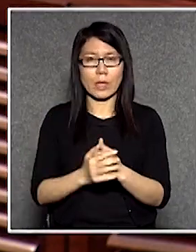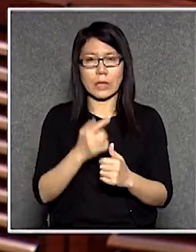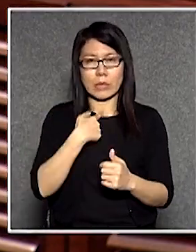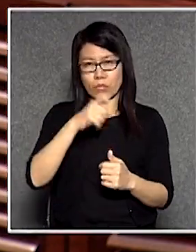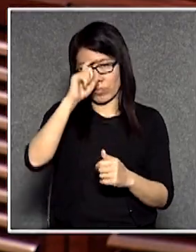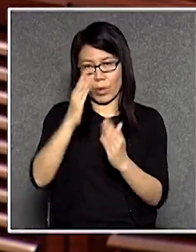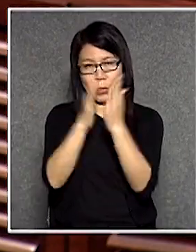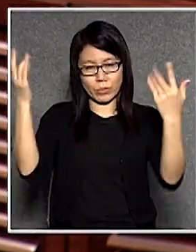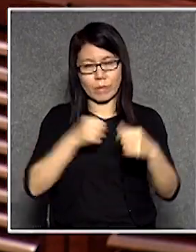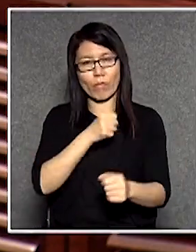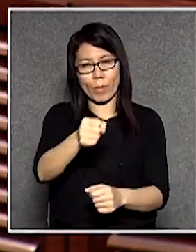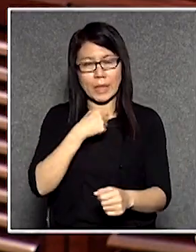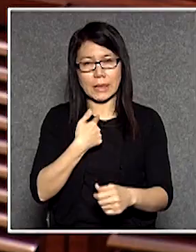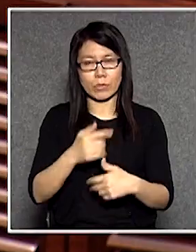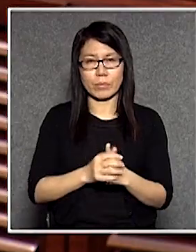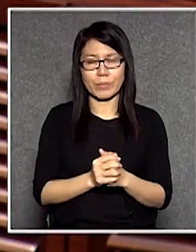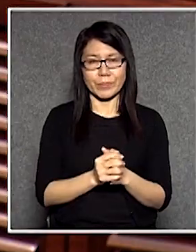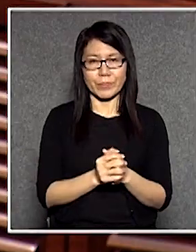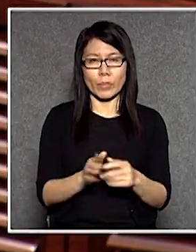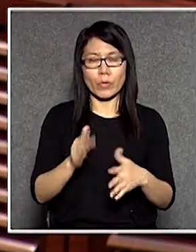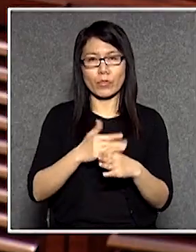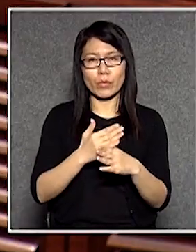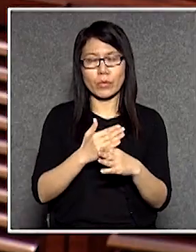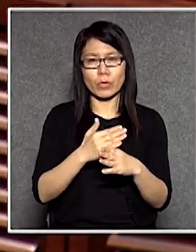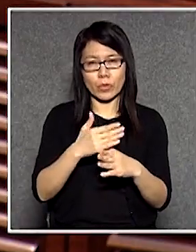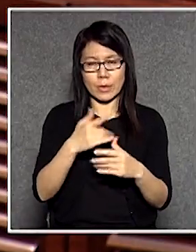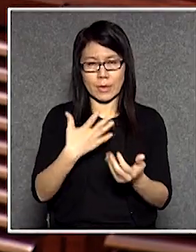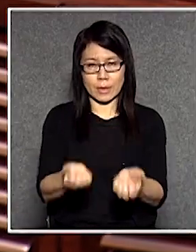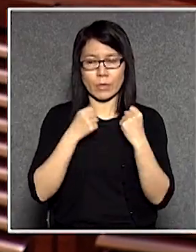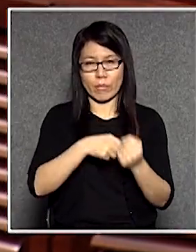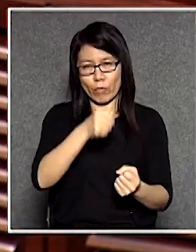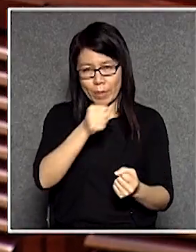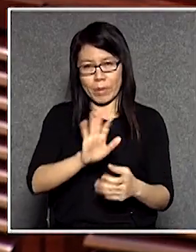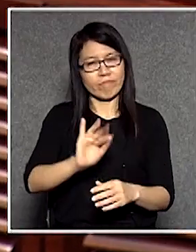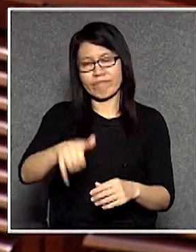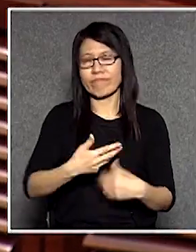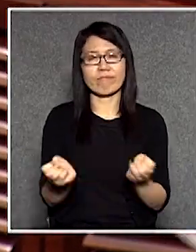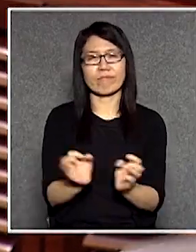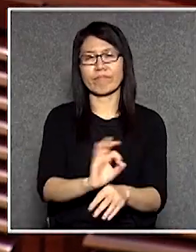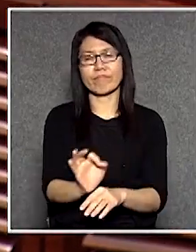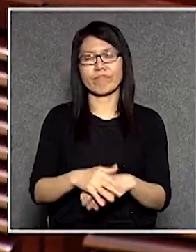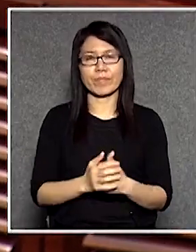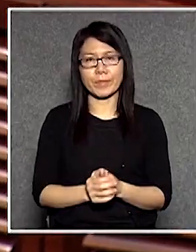报，所以咧宁愿接受媒体访问都唔翻嚟开会。